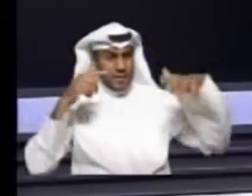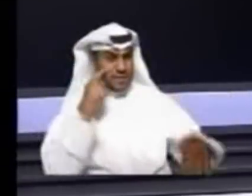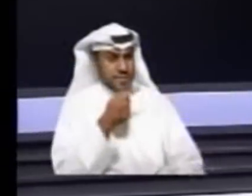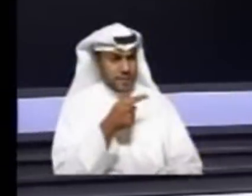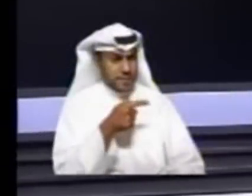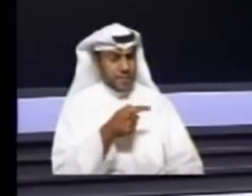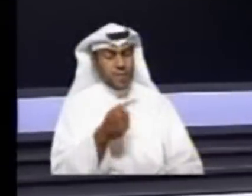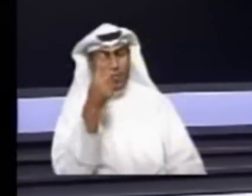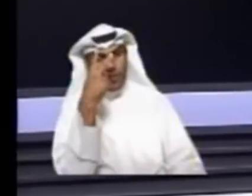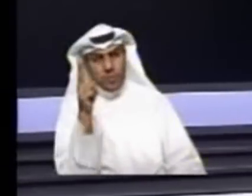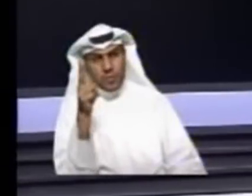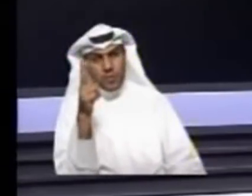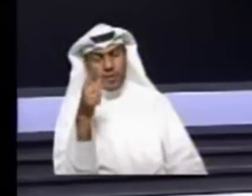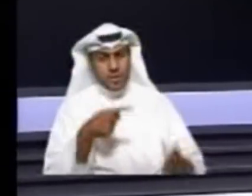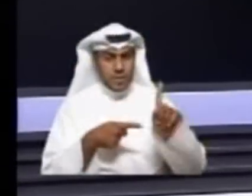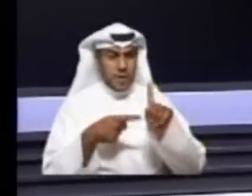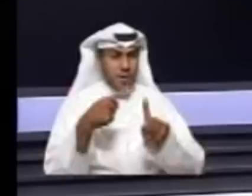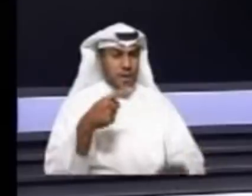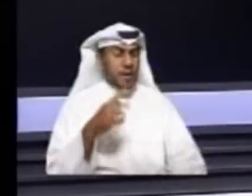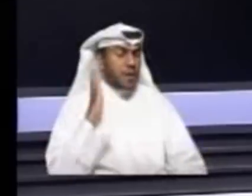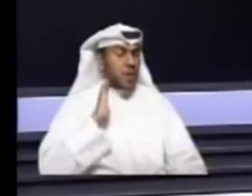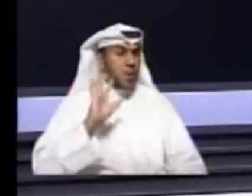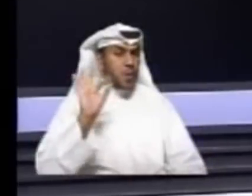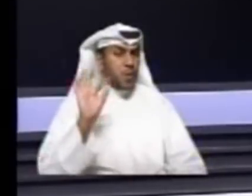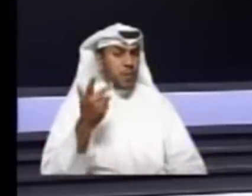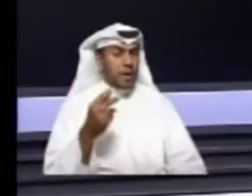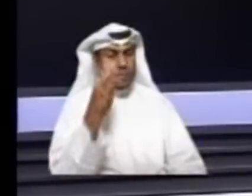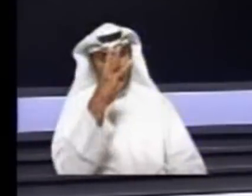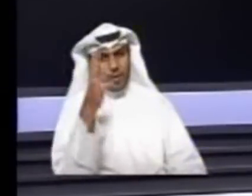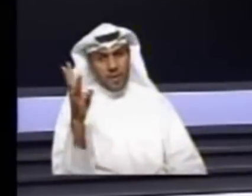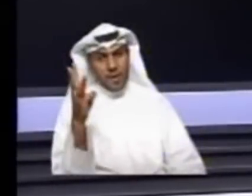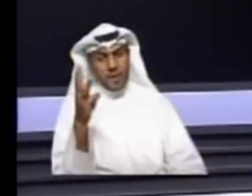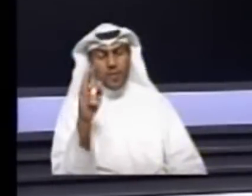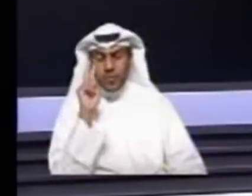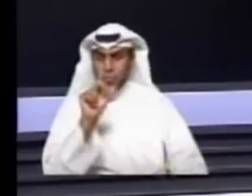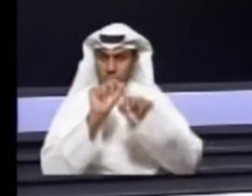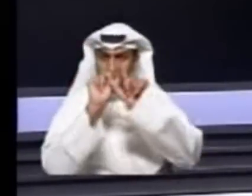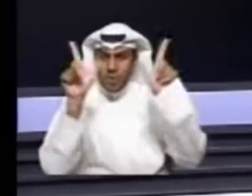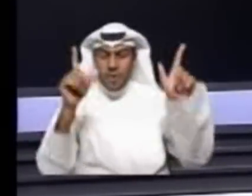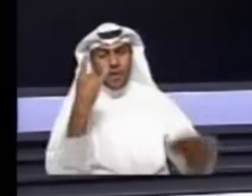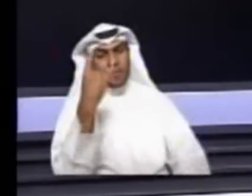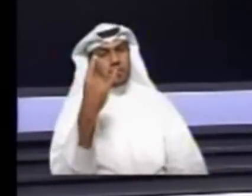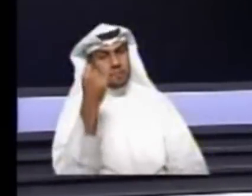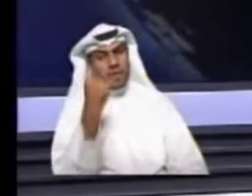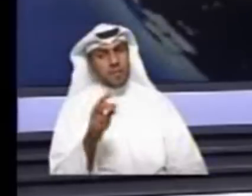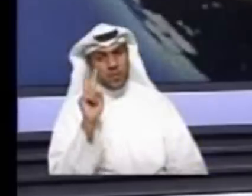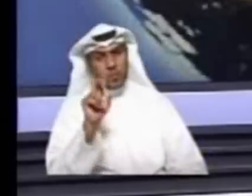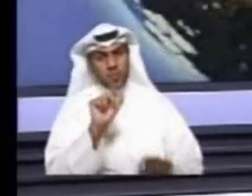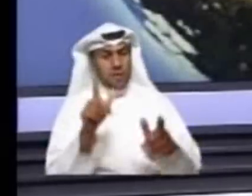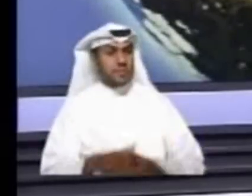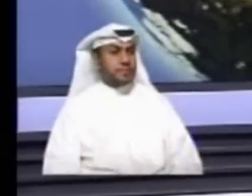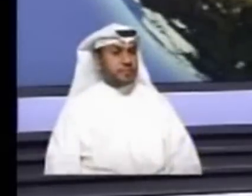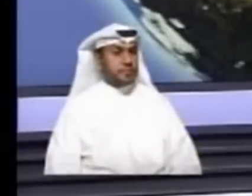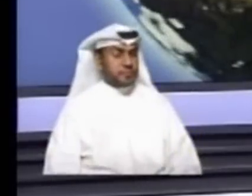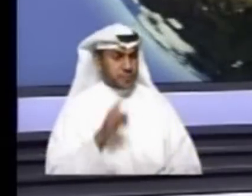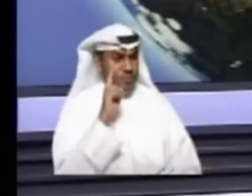درجه الحراره الحاليه 21 درجه مئويه الرطوبه النسبيه 33% والرؤيه الافقيه ممتازه تتجاوز ال 10 كل